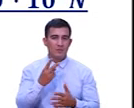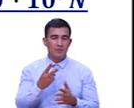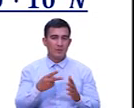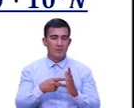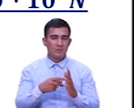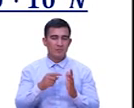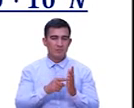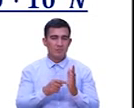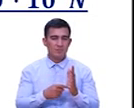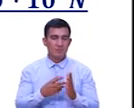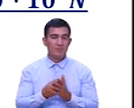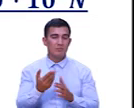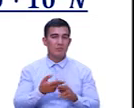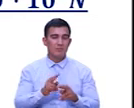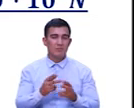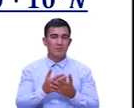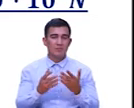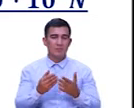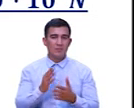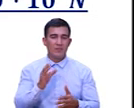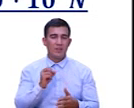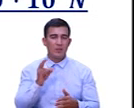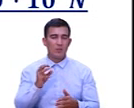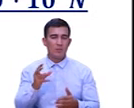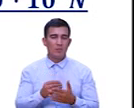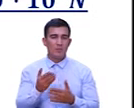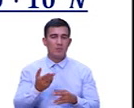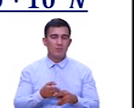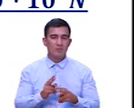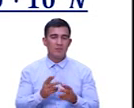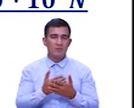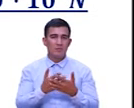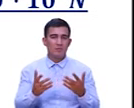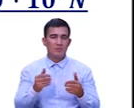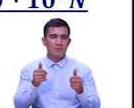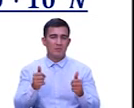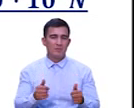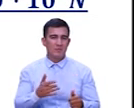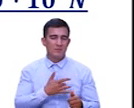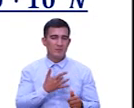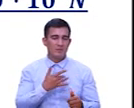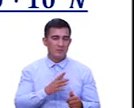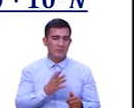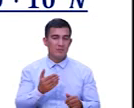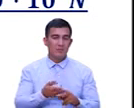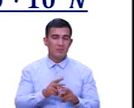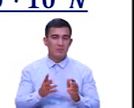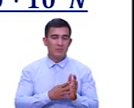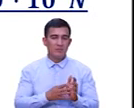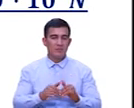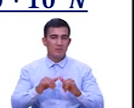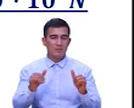nuqtaviy zaryad vakuumda bir-biridan 1 metr masofada joylashgan bo'lsa, ular 9